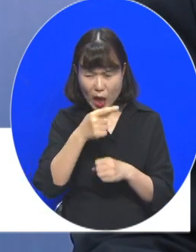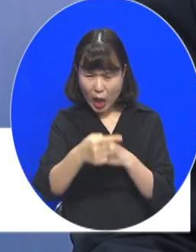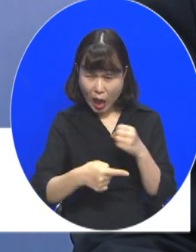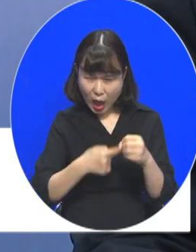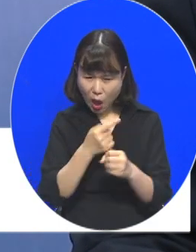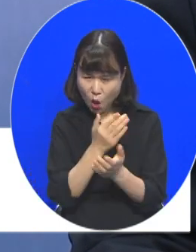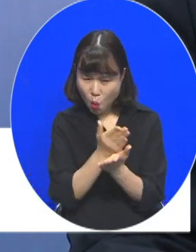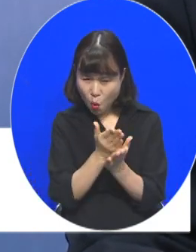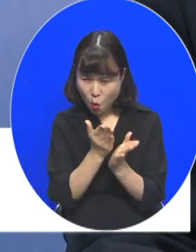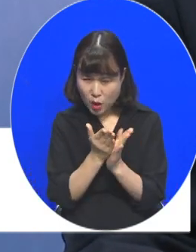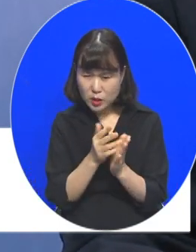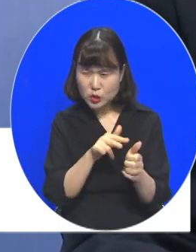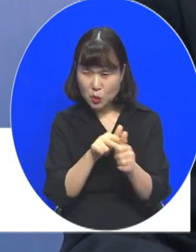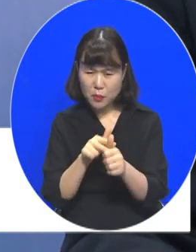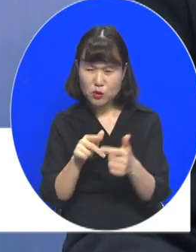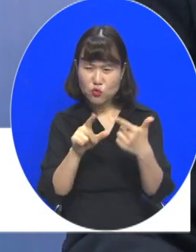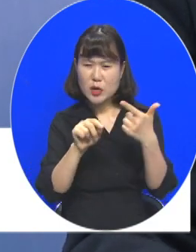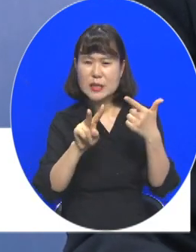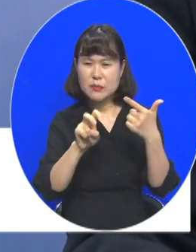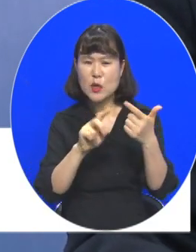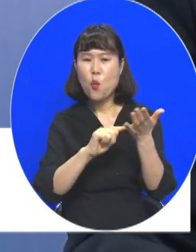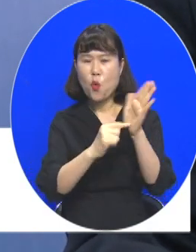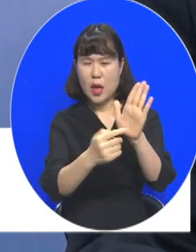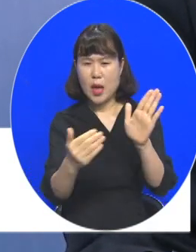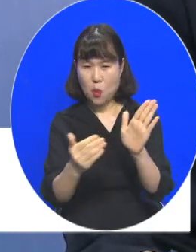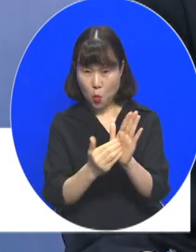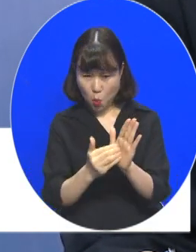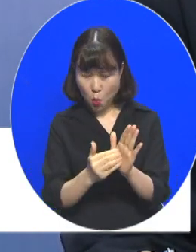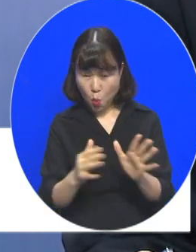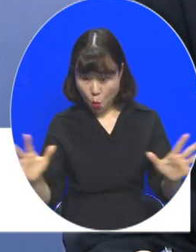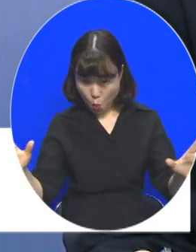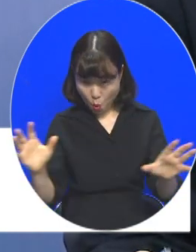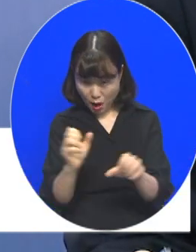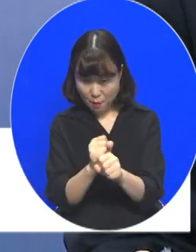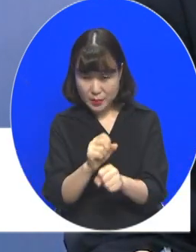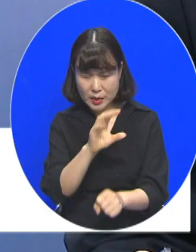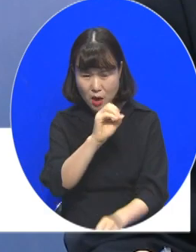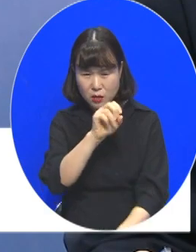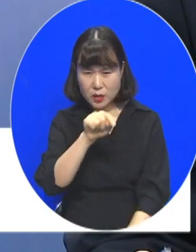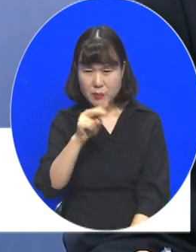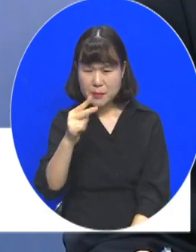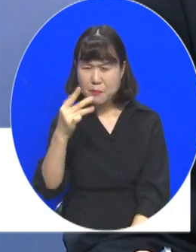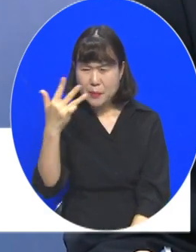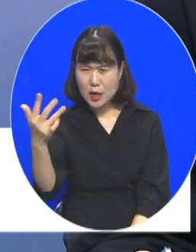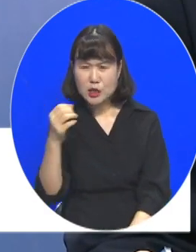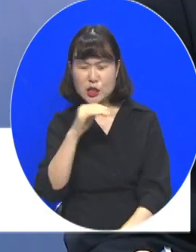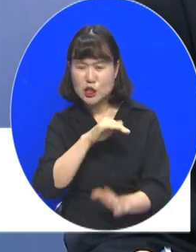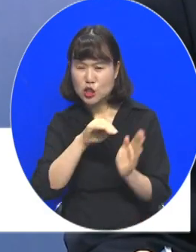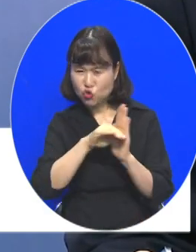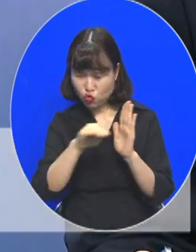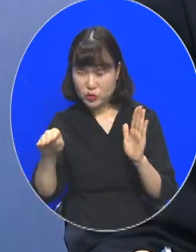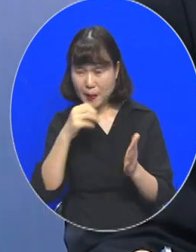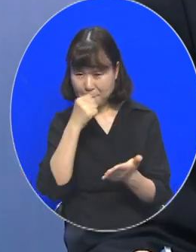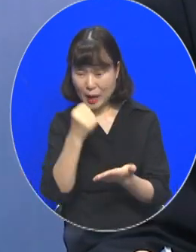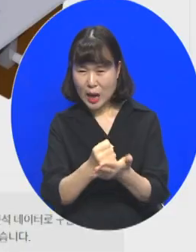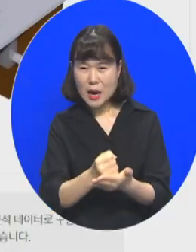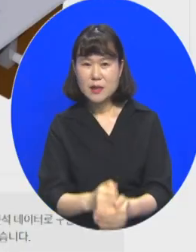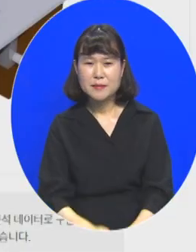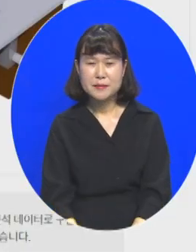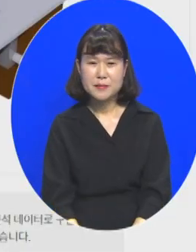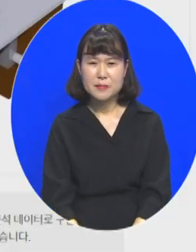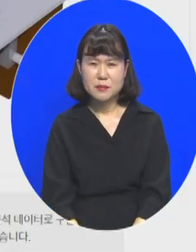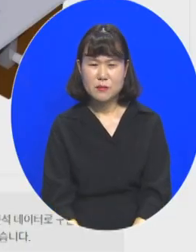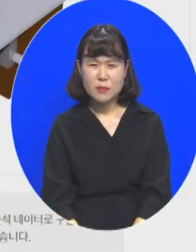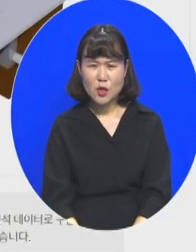지난 6월 22일 공개된 바 있고 고신홍도 비율 총합은 약 0.28로 기준을 만족하고 있습니다